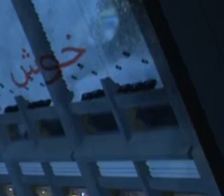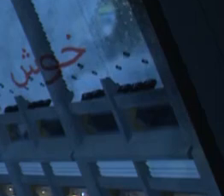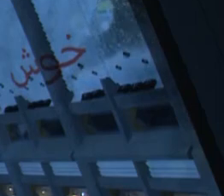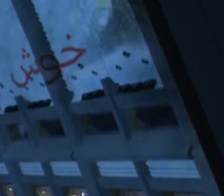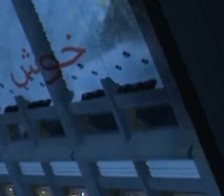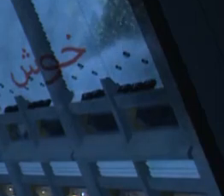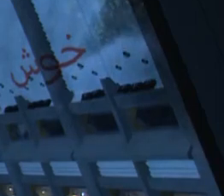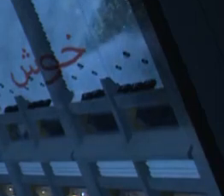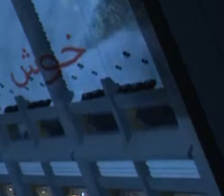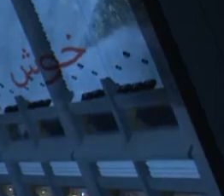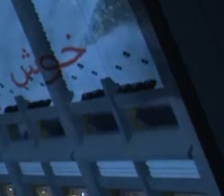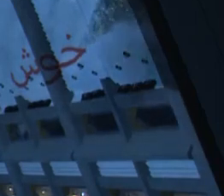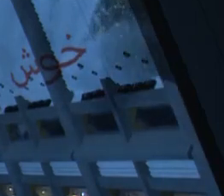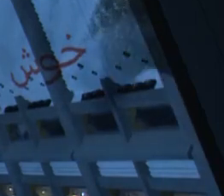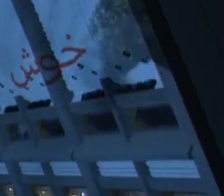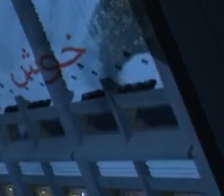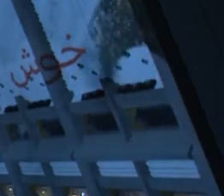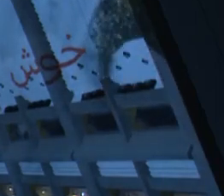os